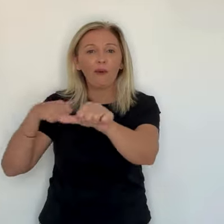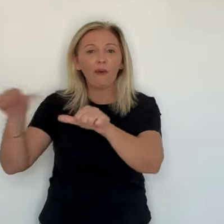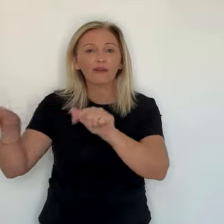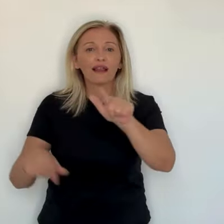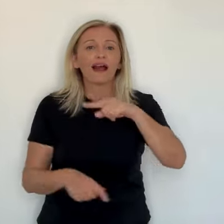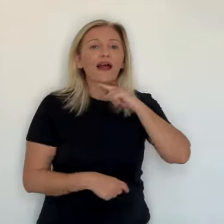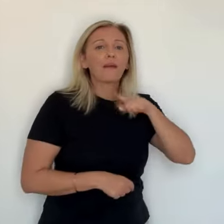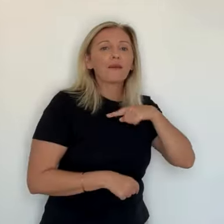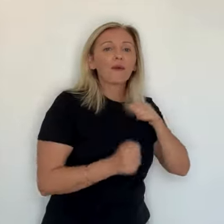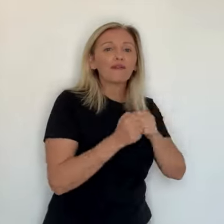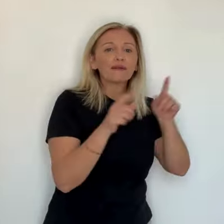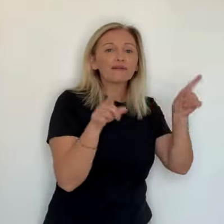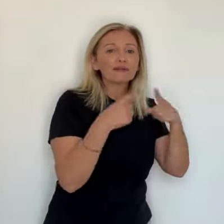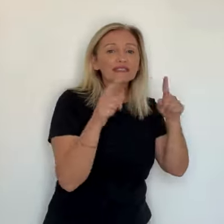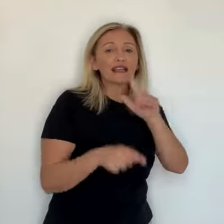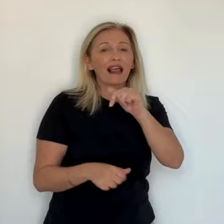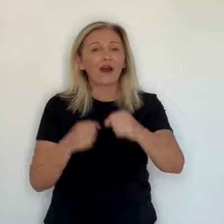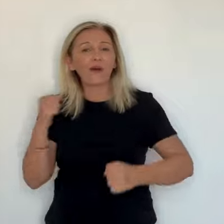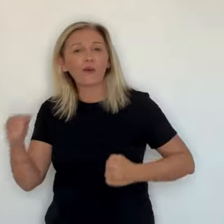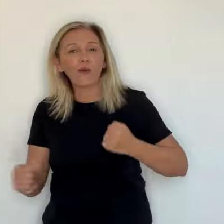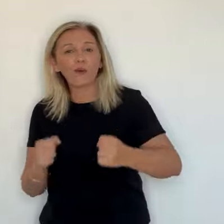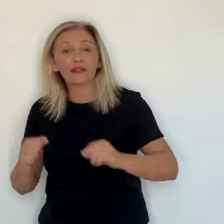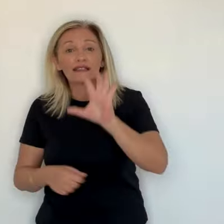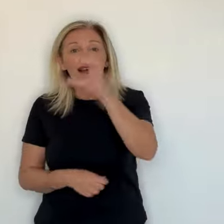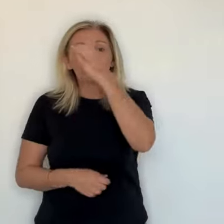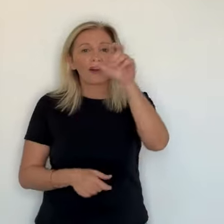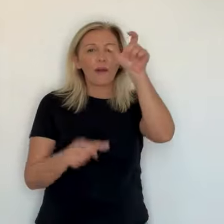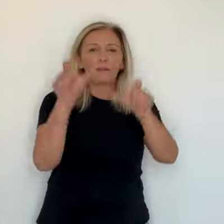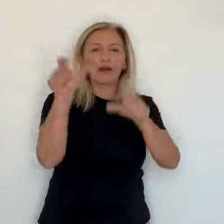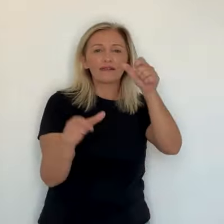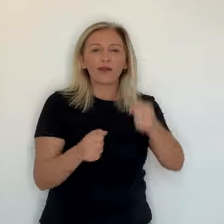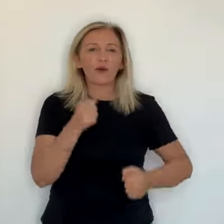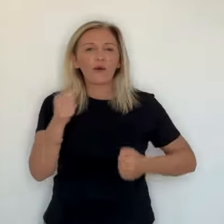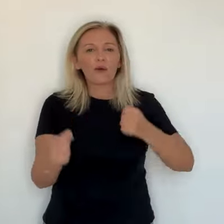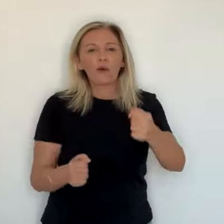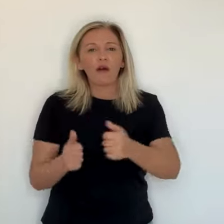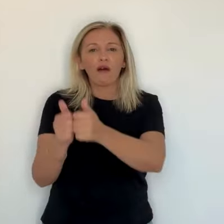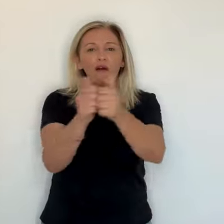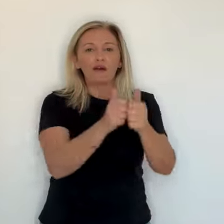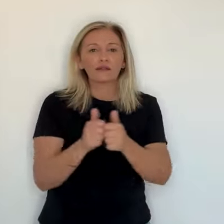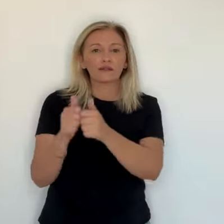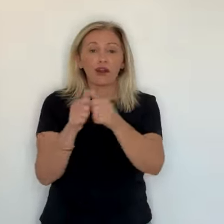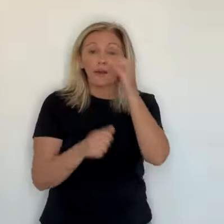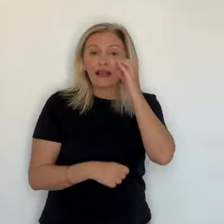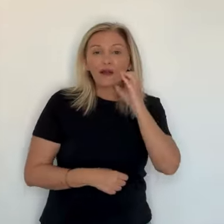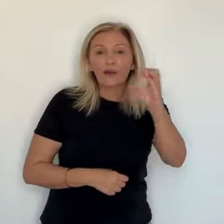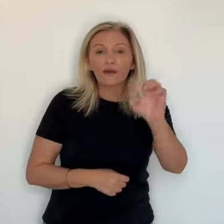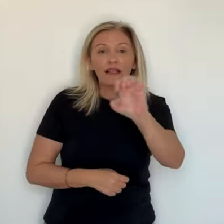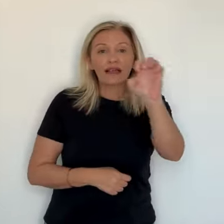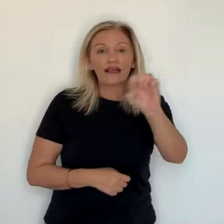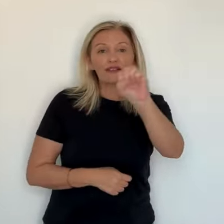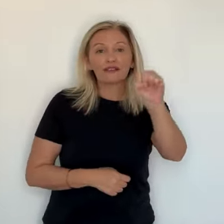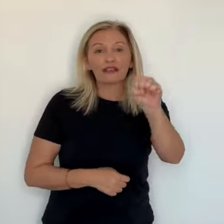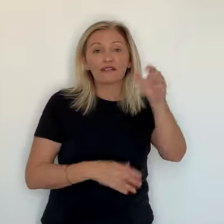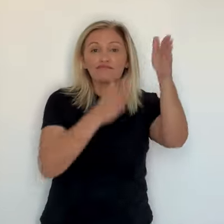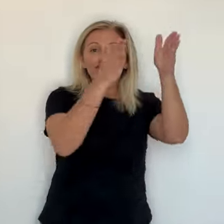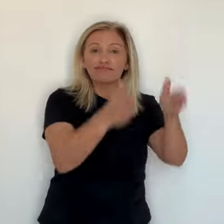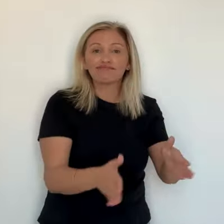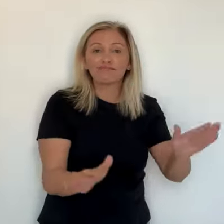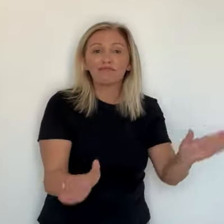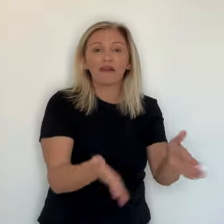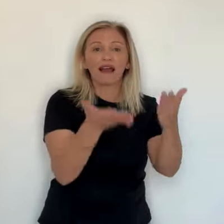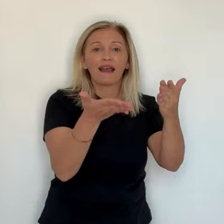fameuses courses qui ont réuni près de 500 participants. On écoute Eric Schneider, l'un des parrains de cette édition qui a lui-même guéri